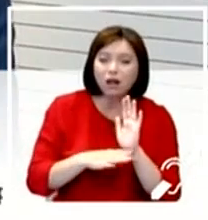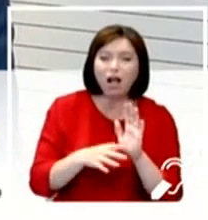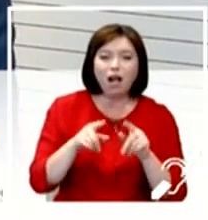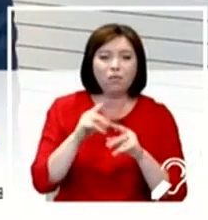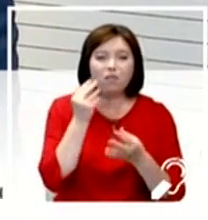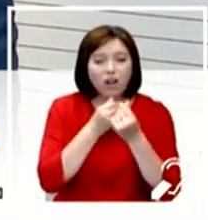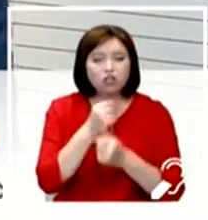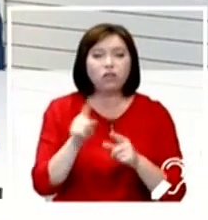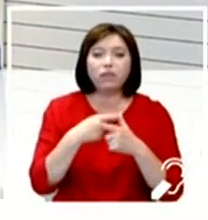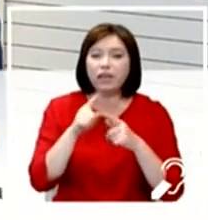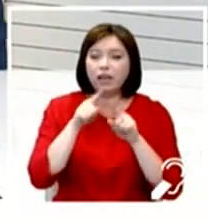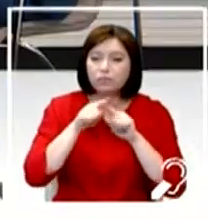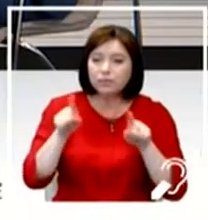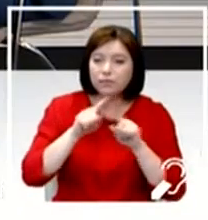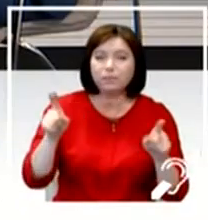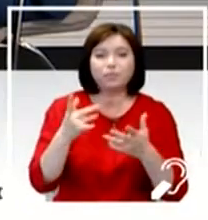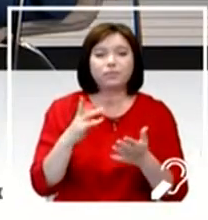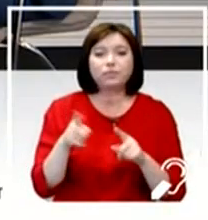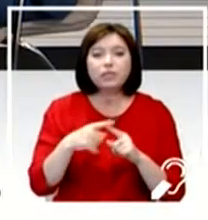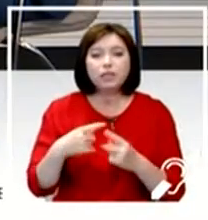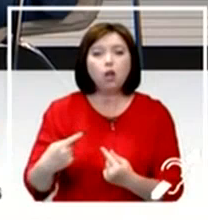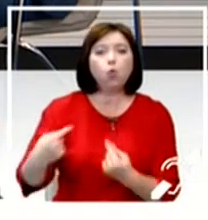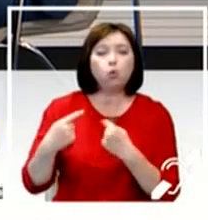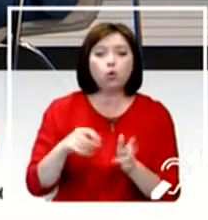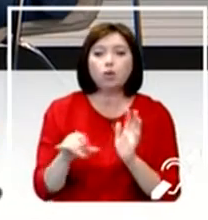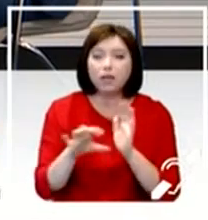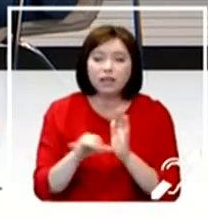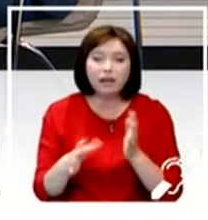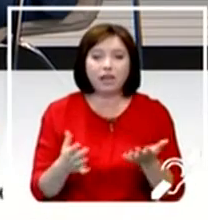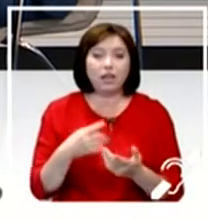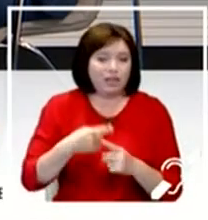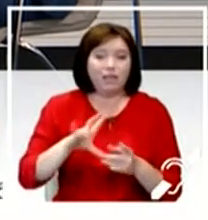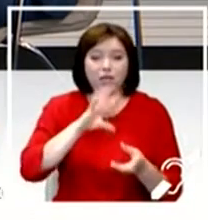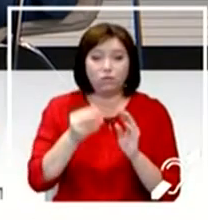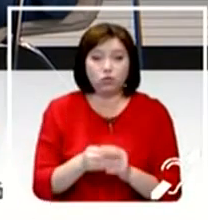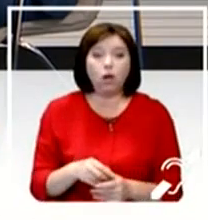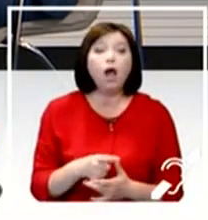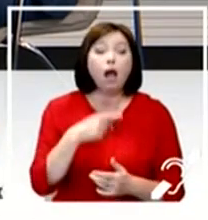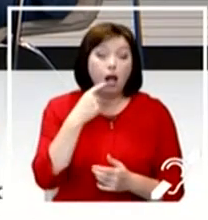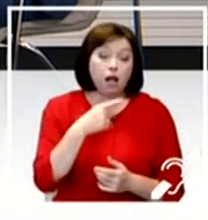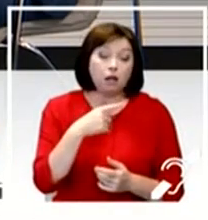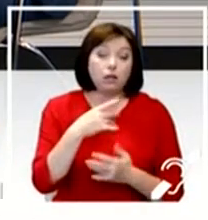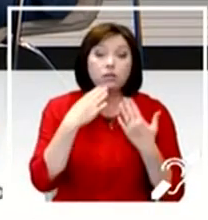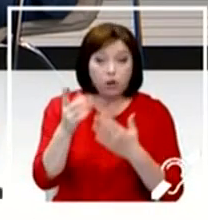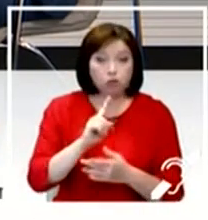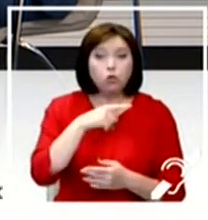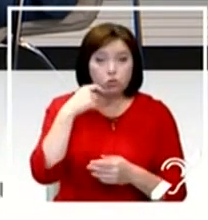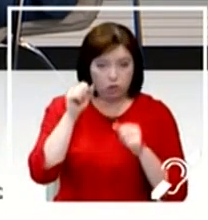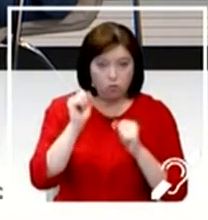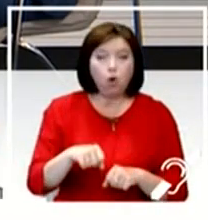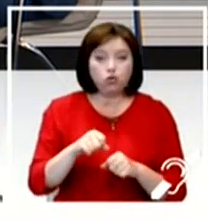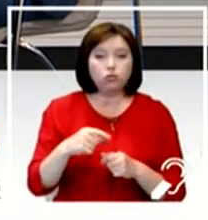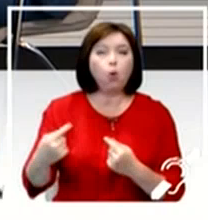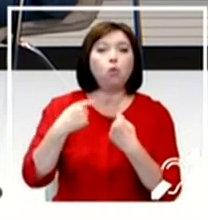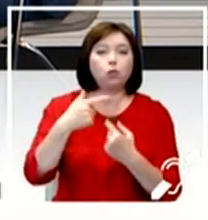reziliență în domeniul securității energetice credeți că Rusia ar putea să revină la planul inițial din februarie 2022 să avanseze până